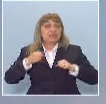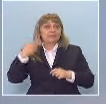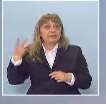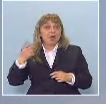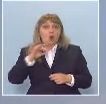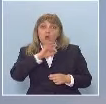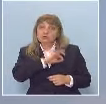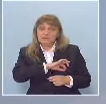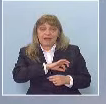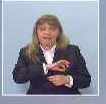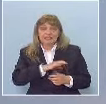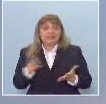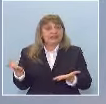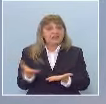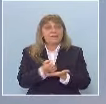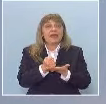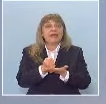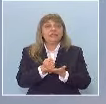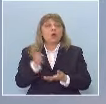ли да намерите учители и преподаватели?